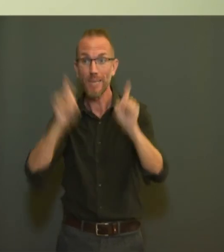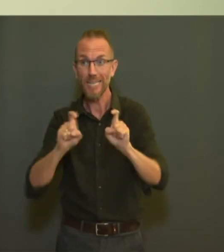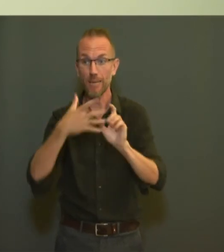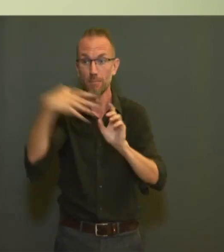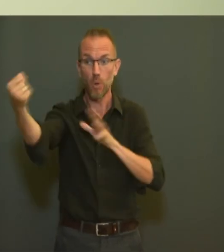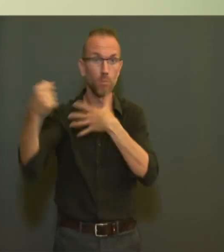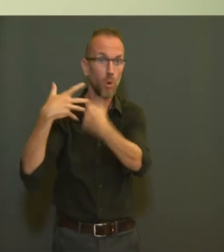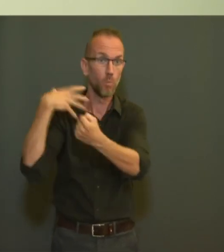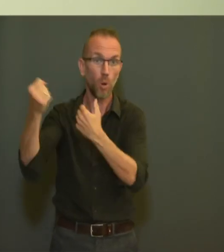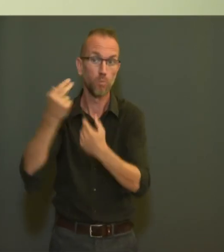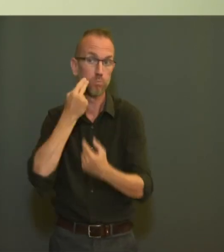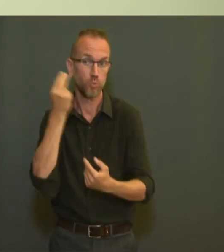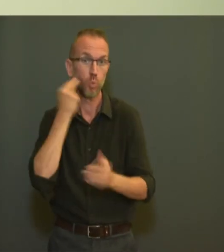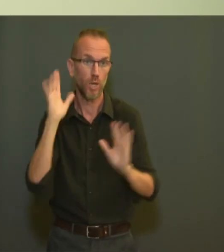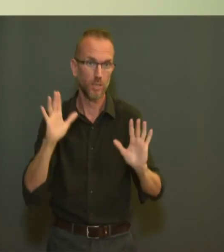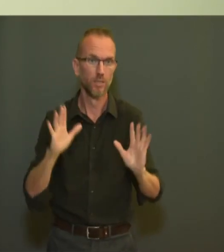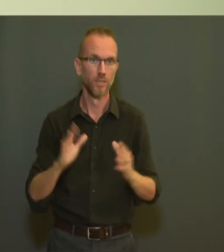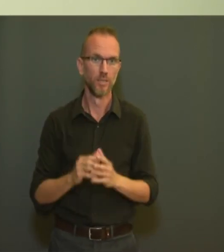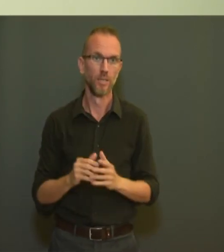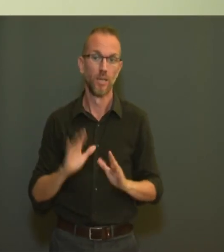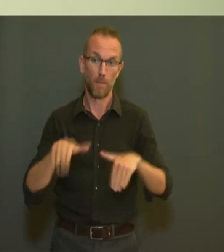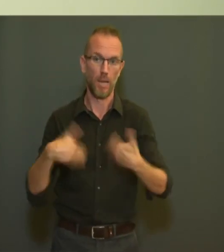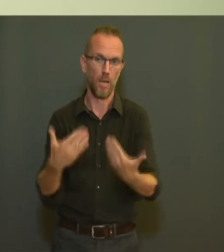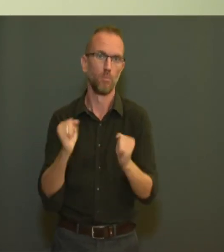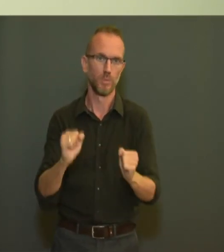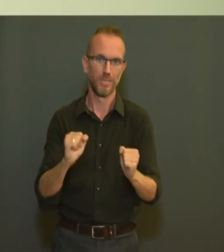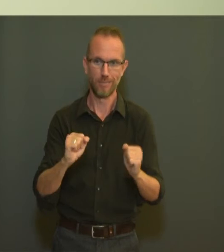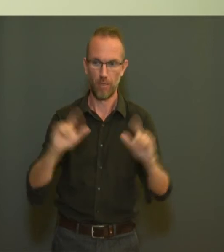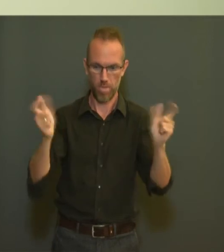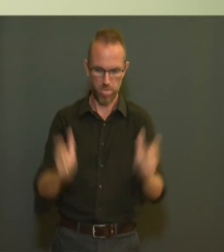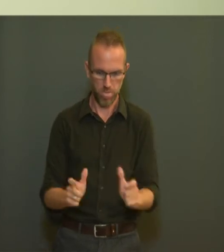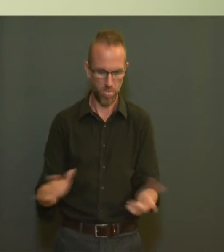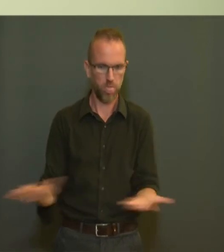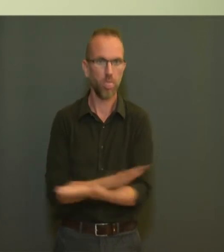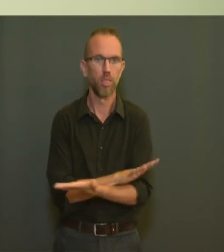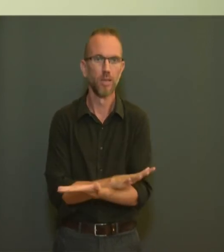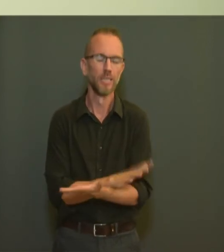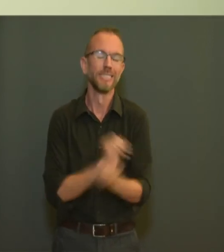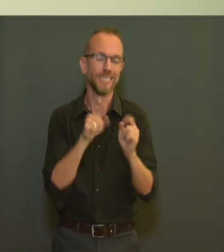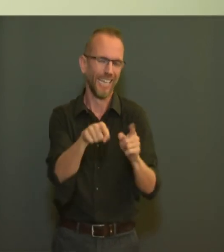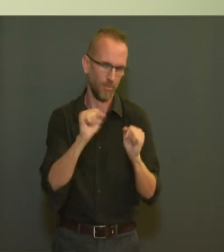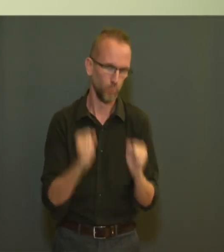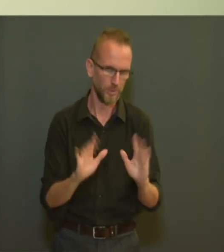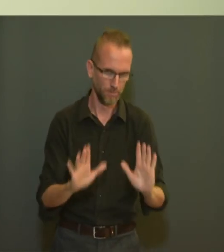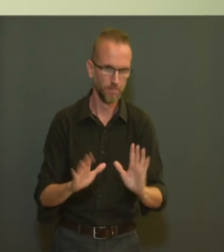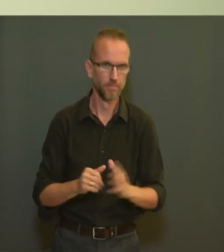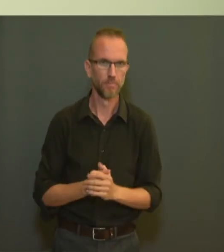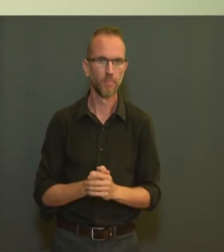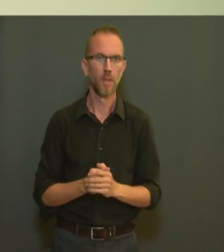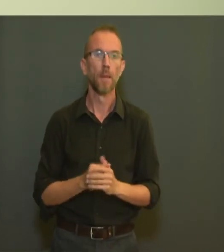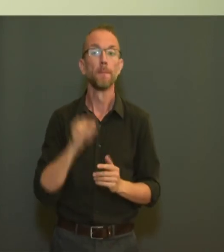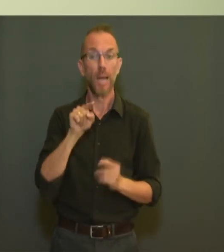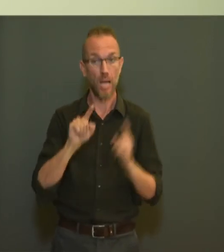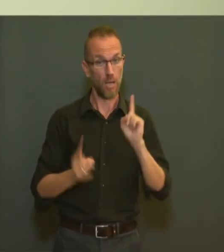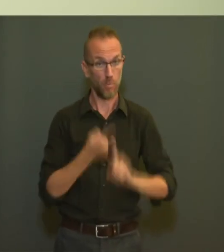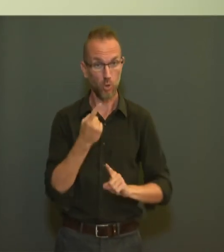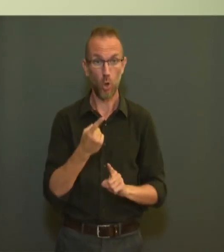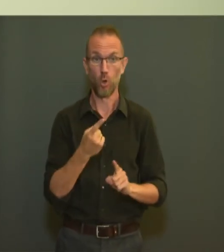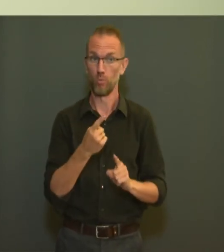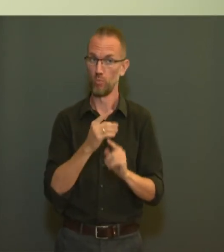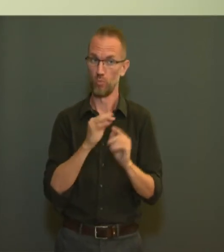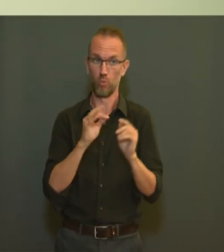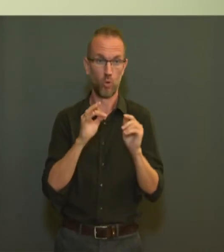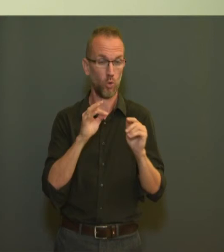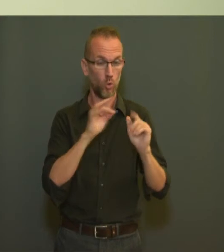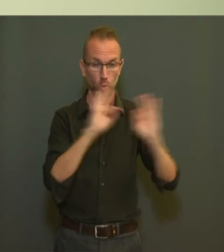tests disponibles sur le marché. C'est pour cela qu'il est important pour tous les laboratoires de garantir